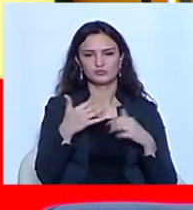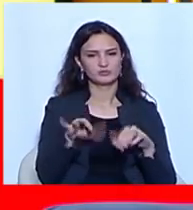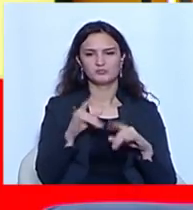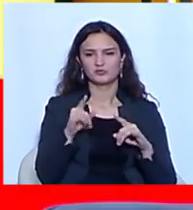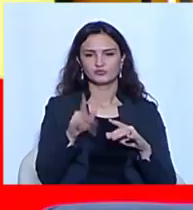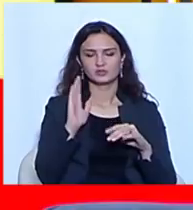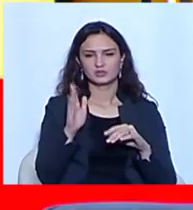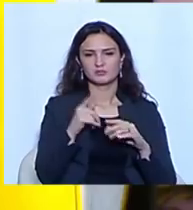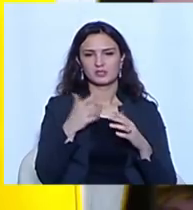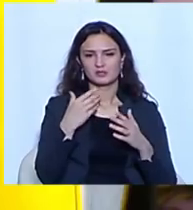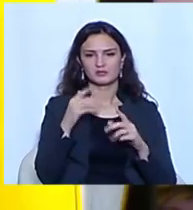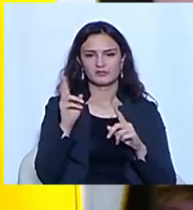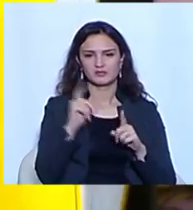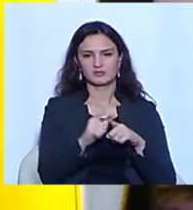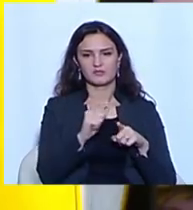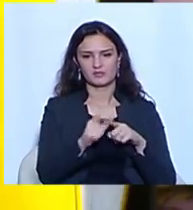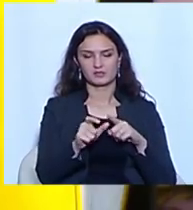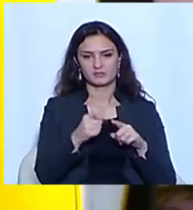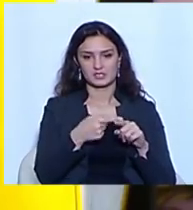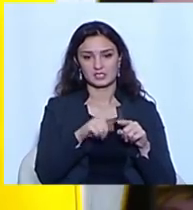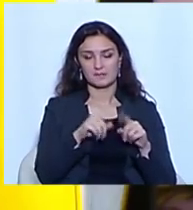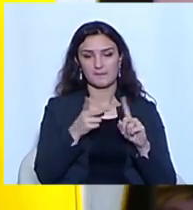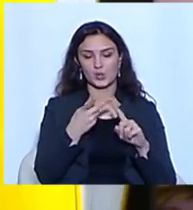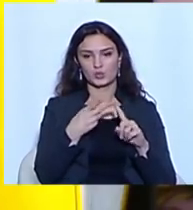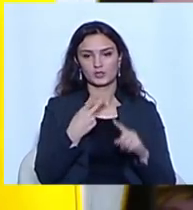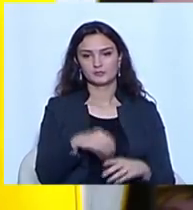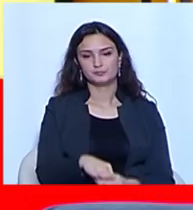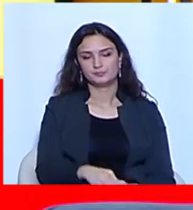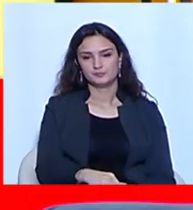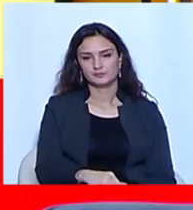ბავშვი გახდეს თავდასხმის ობიექტი. მეორე საკითხია